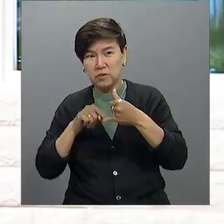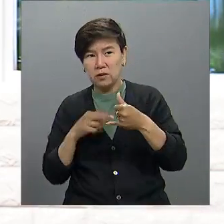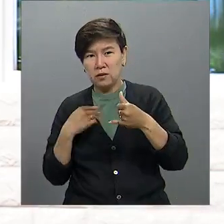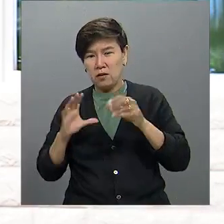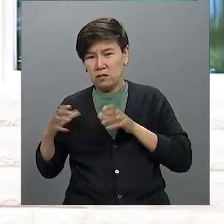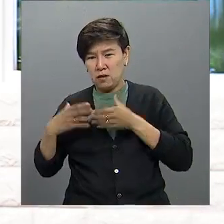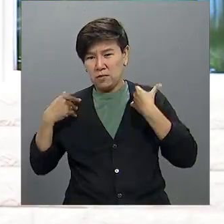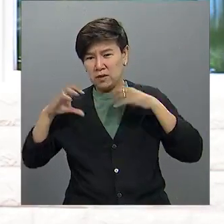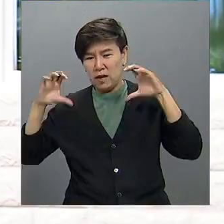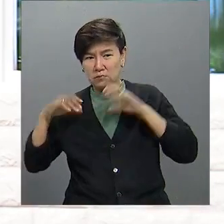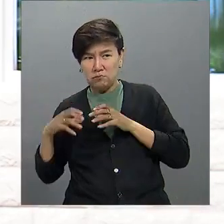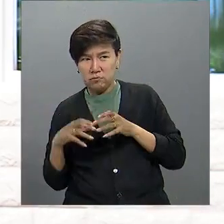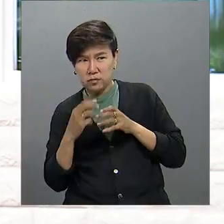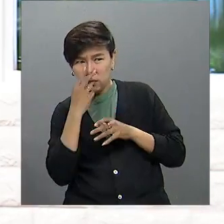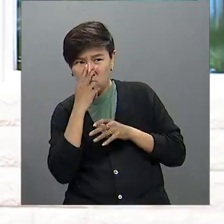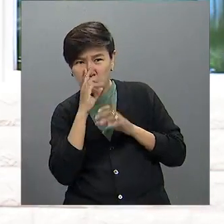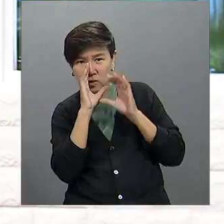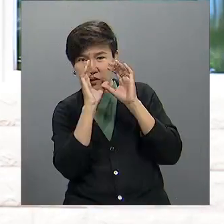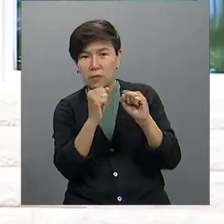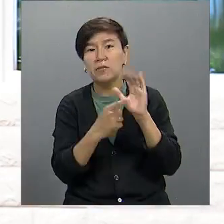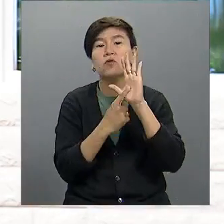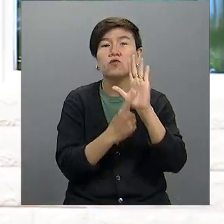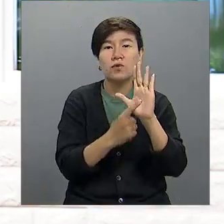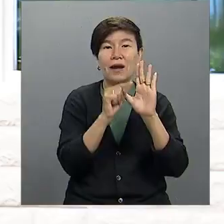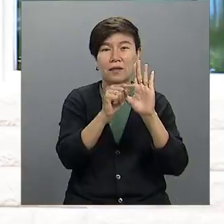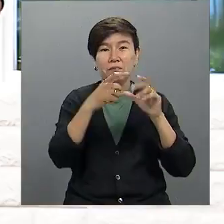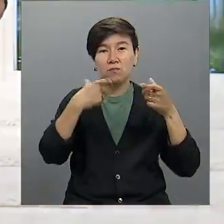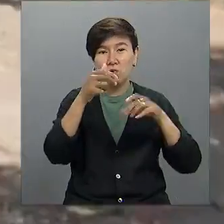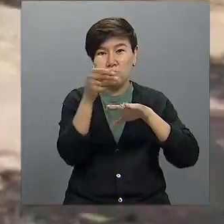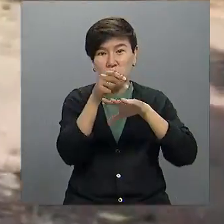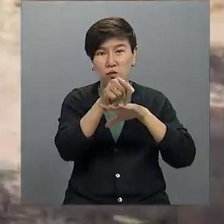เป็นเหตุการณ์แบบนี้เดี๋ยวไปดูภาพคลิปวิดีโอนี้กันก่อนคุณผู้ชมค่ะ